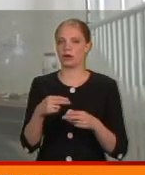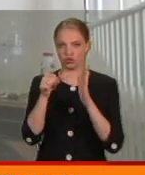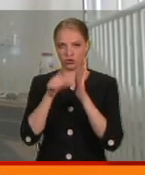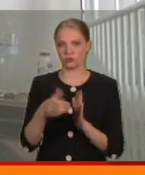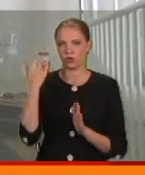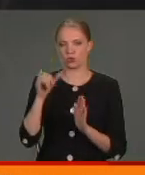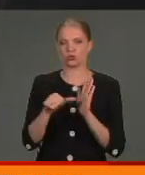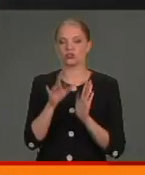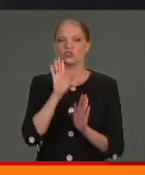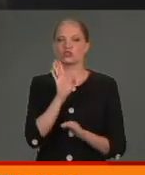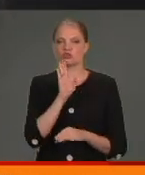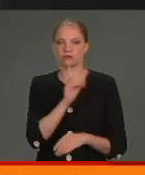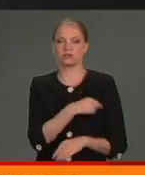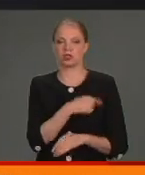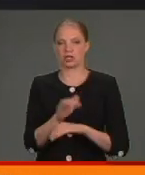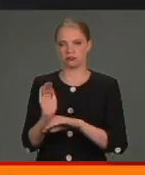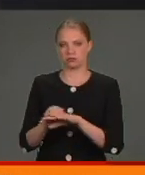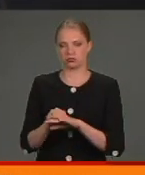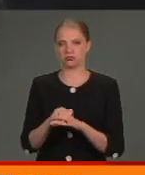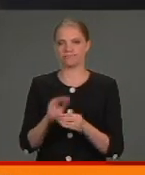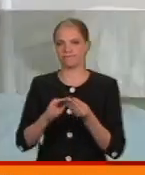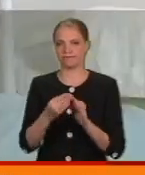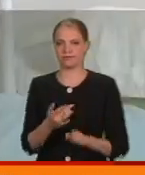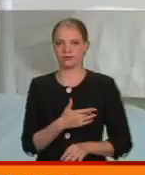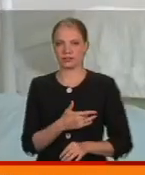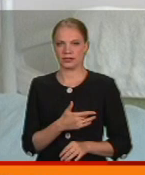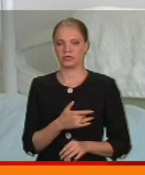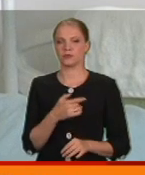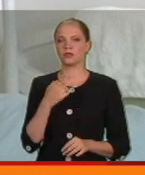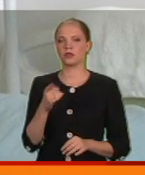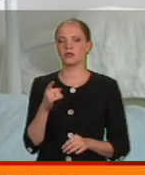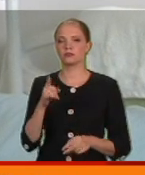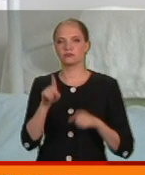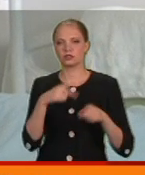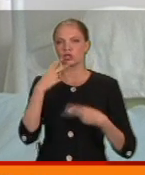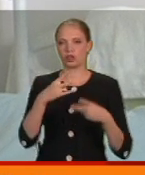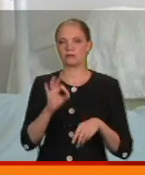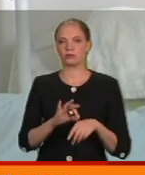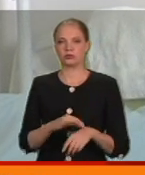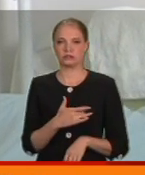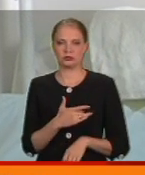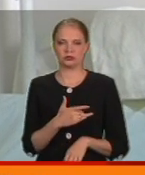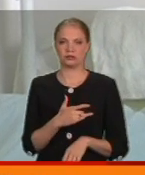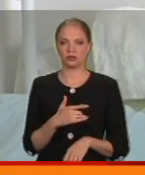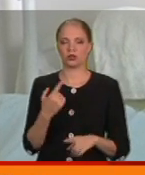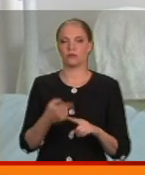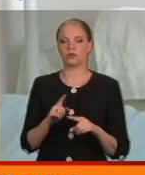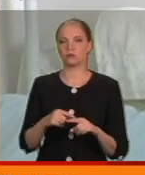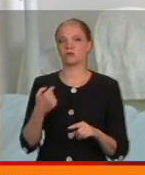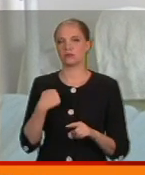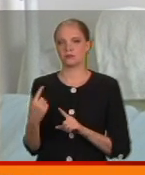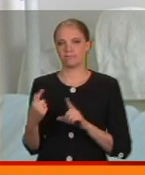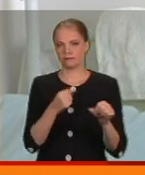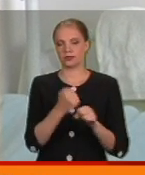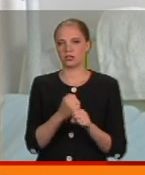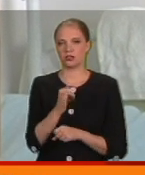у 6-річної дівчинки лікарі виявили ваду серця. Вона періодично жалувалась, болить сердечко. В феврале того року ми поїхали, зробили